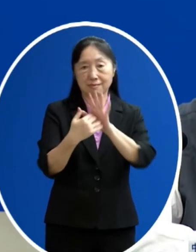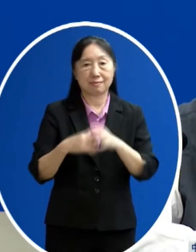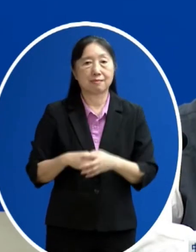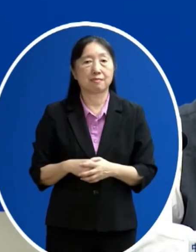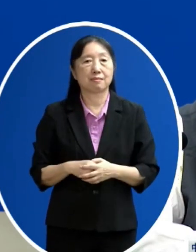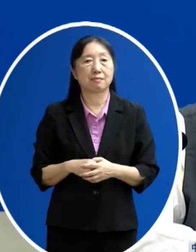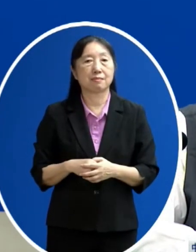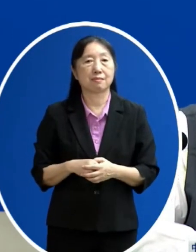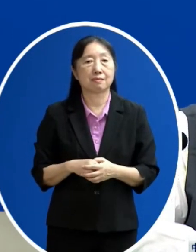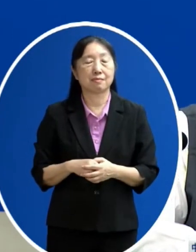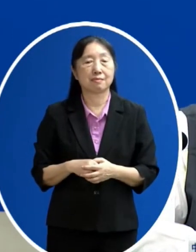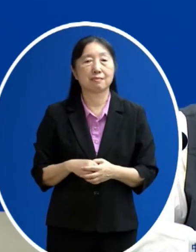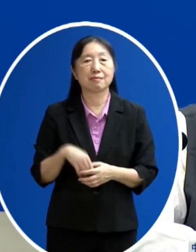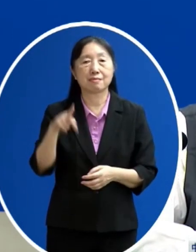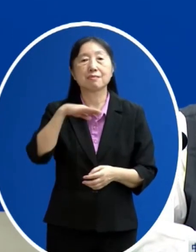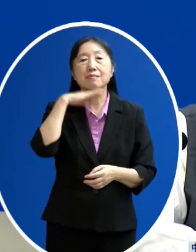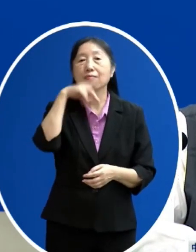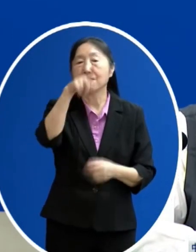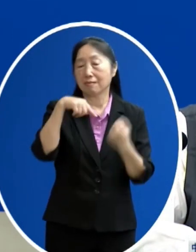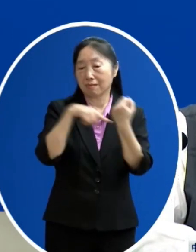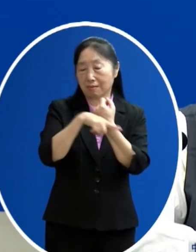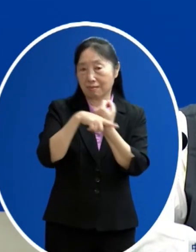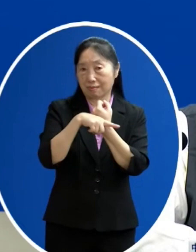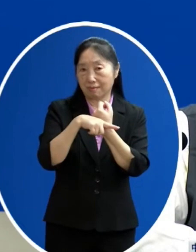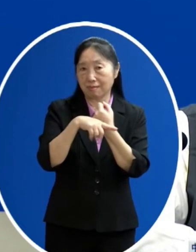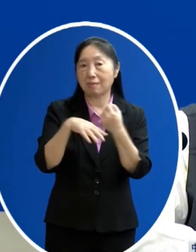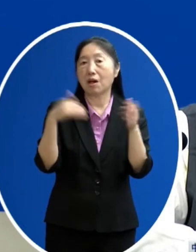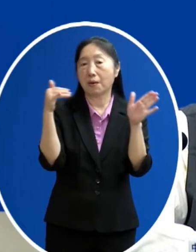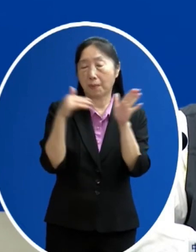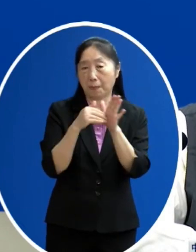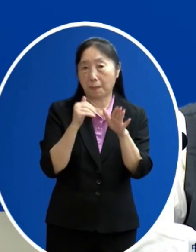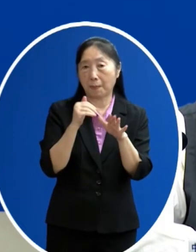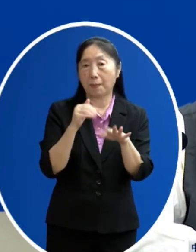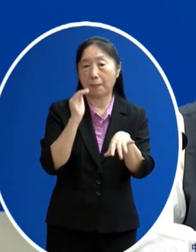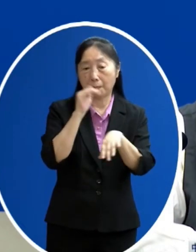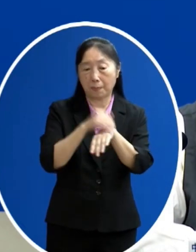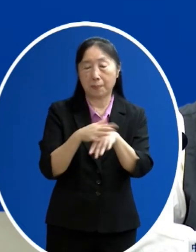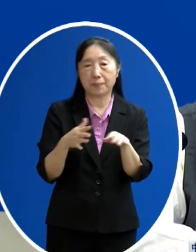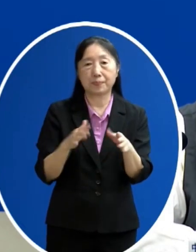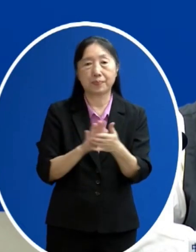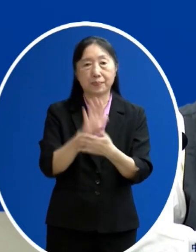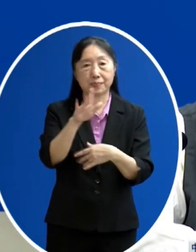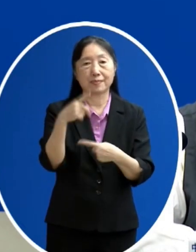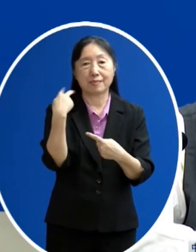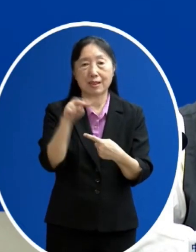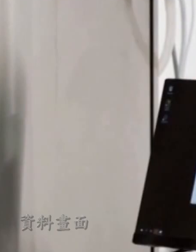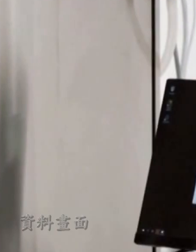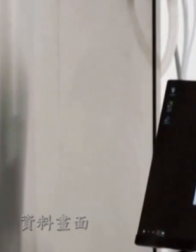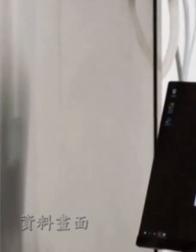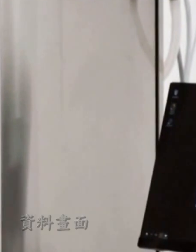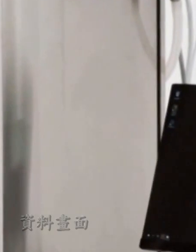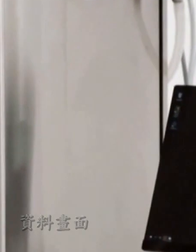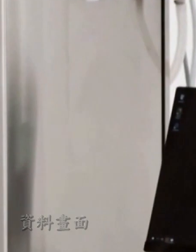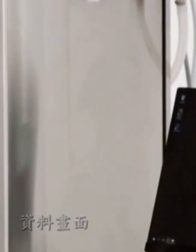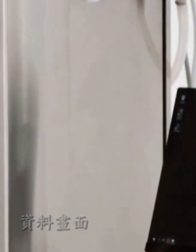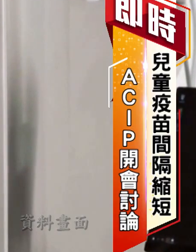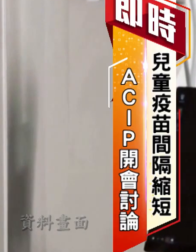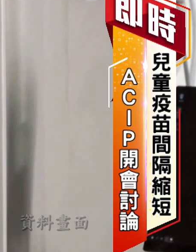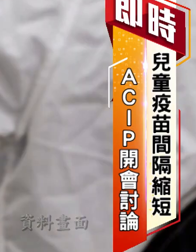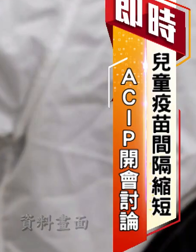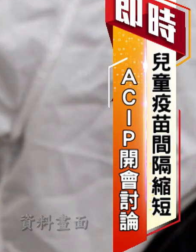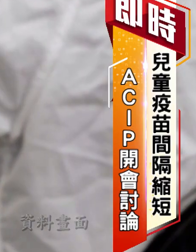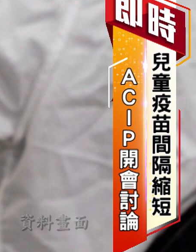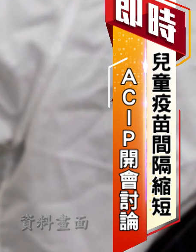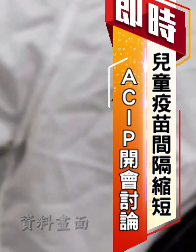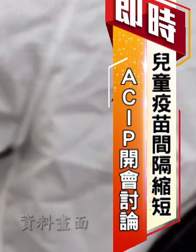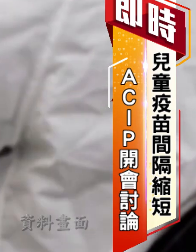是我们有待他们的一些研究成果能够出炉之后，比较能够做一些后续的评估。 次世代疫苗还要通过